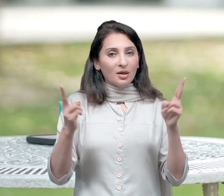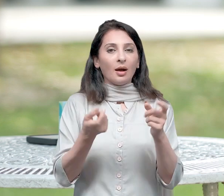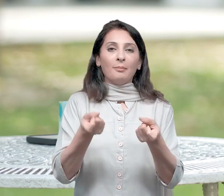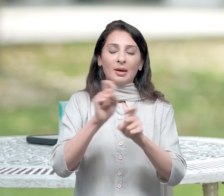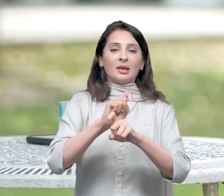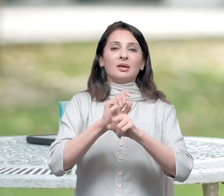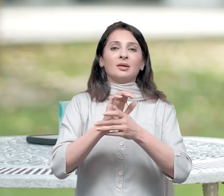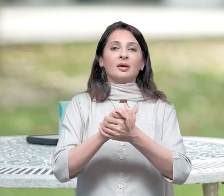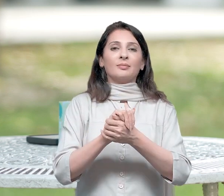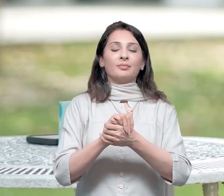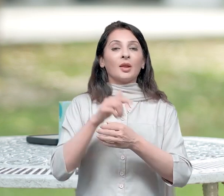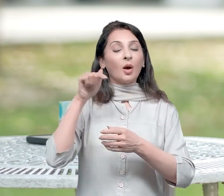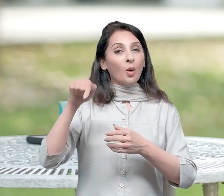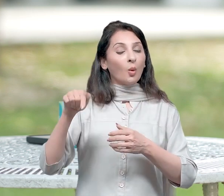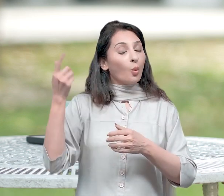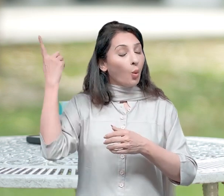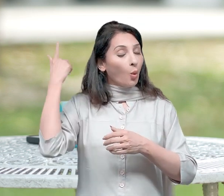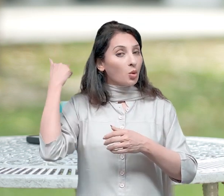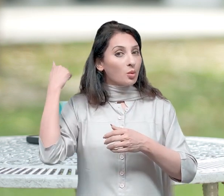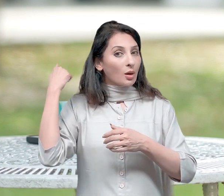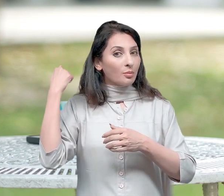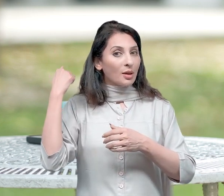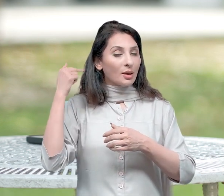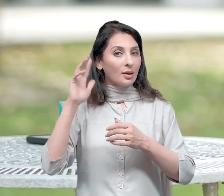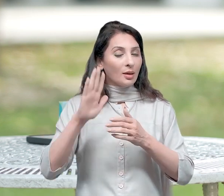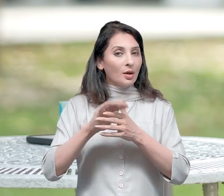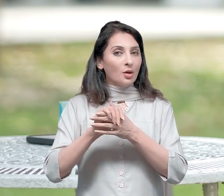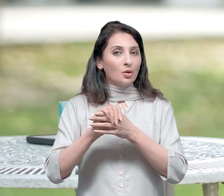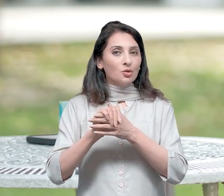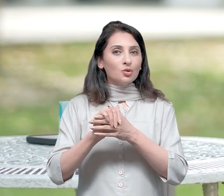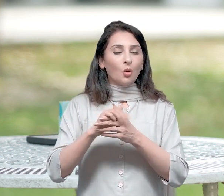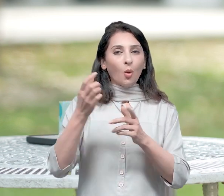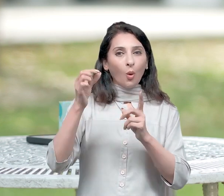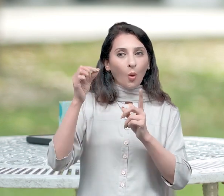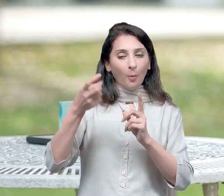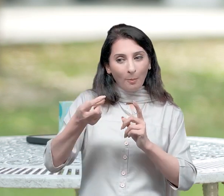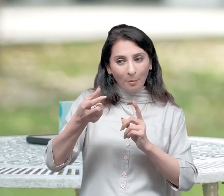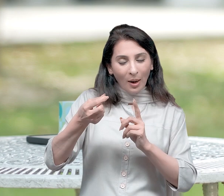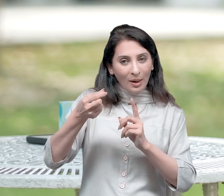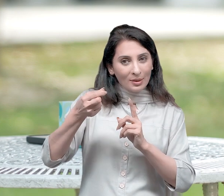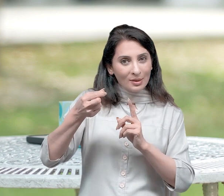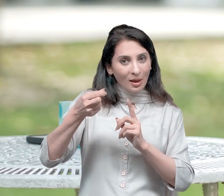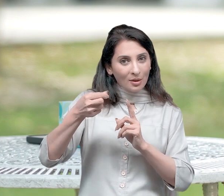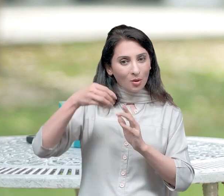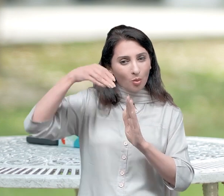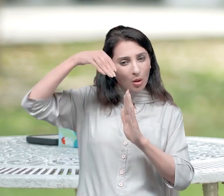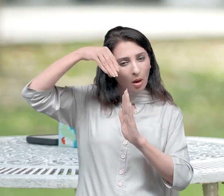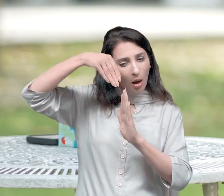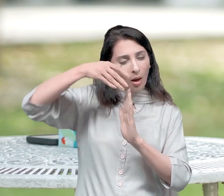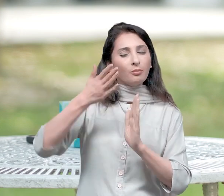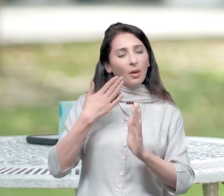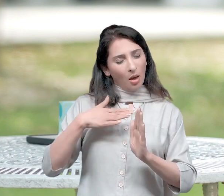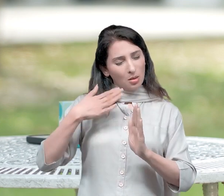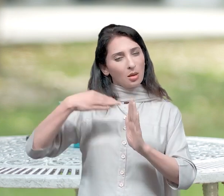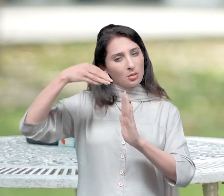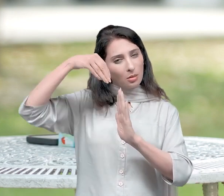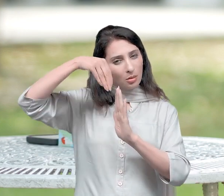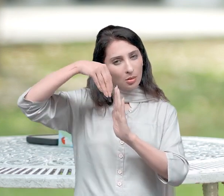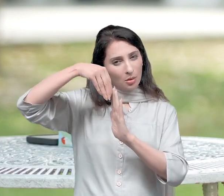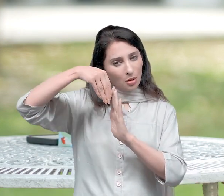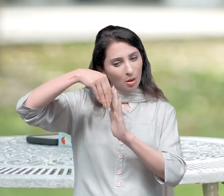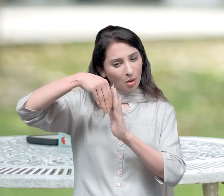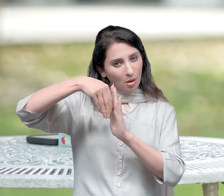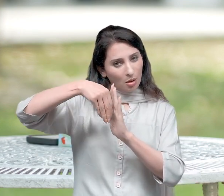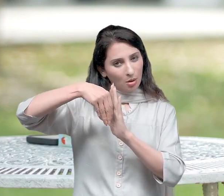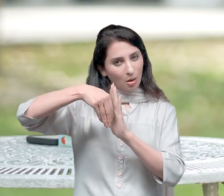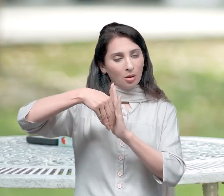مینجڈ فلوٹ کا طریقہ شروع کیا۔ اس وقت بھی جو ڈیویلیویشن